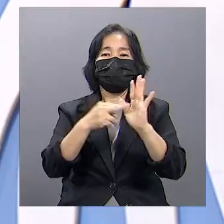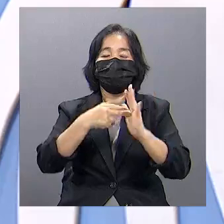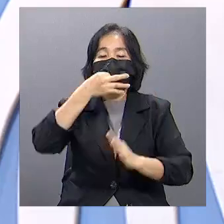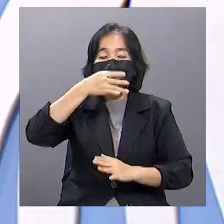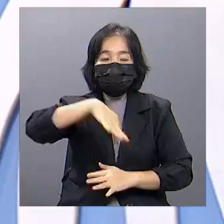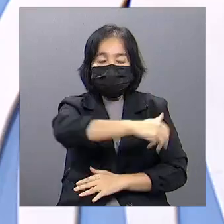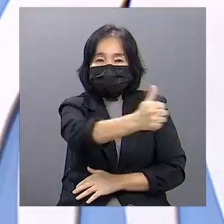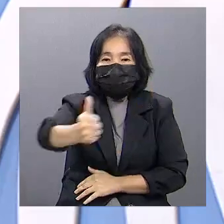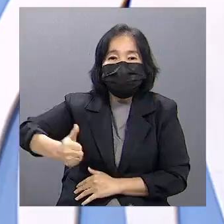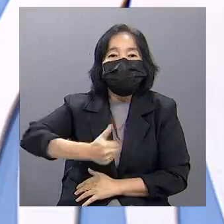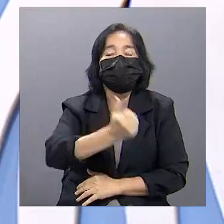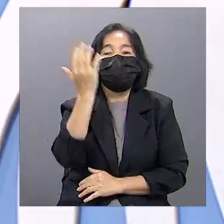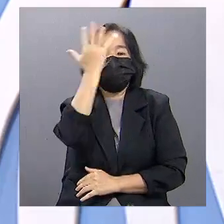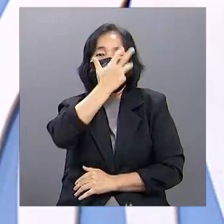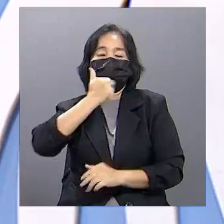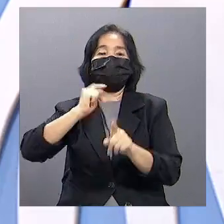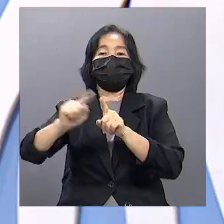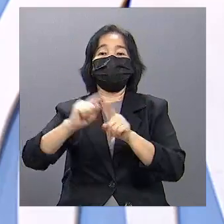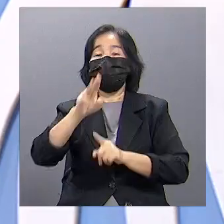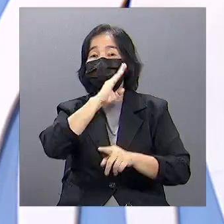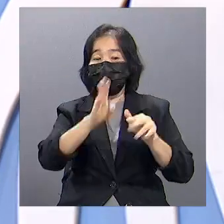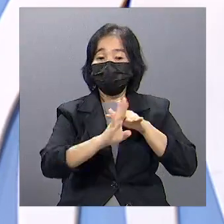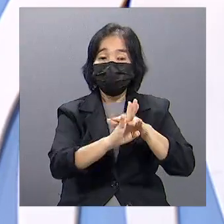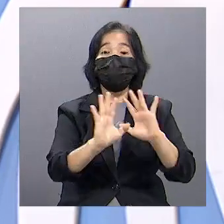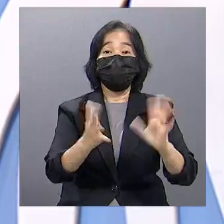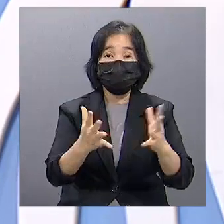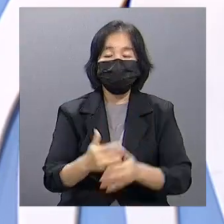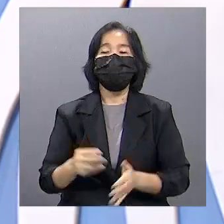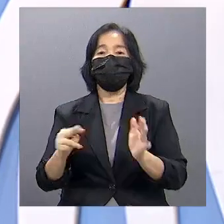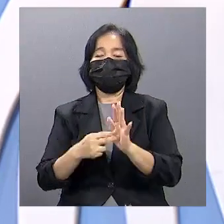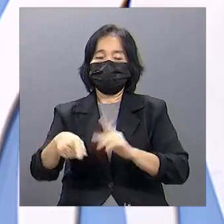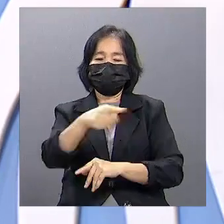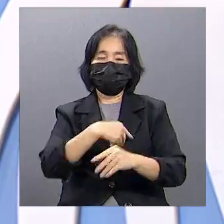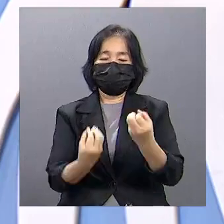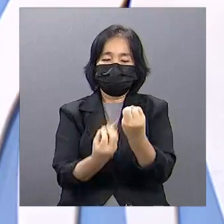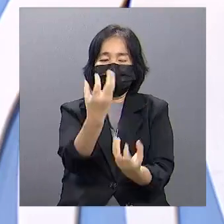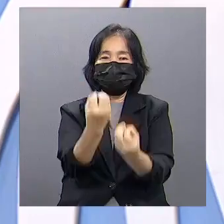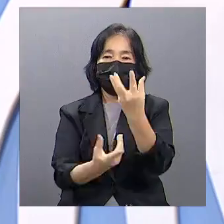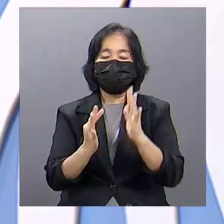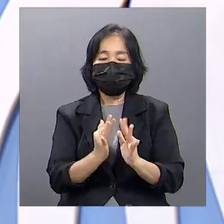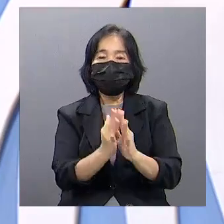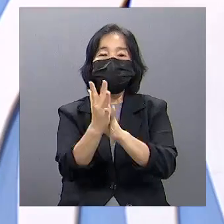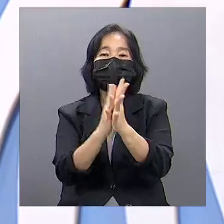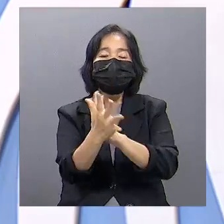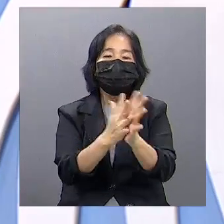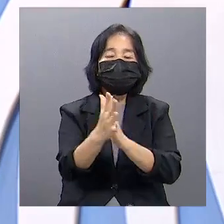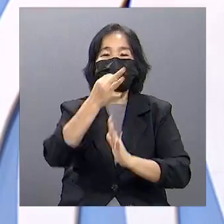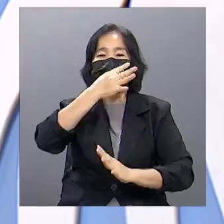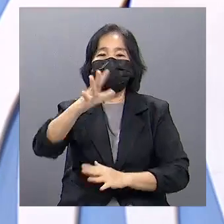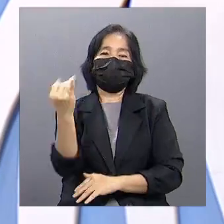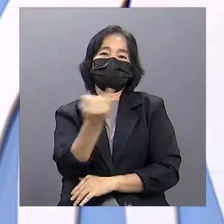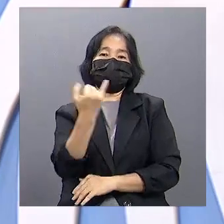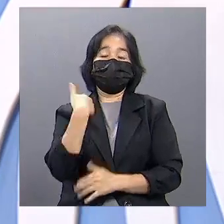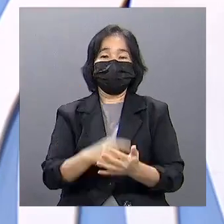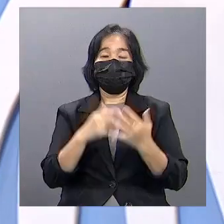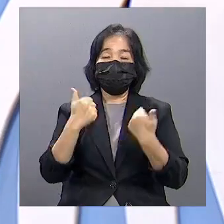ในท้องทะเลไม่ให้ส่งผลกระทบต่อระบบของห่วงโซ่อาหารระบบนิเวศทางทะเลนั่นเองค่ะและการประกาศใช้กฎหมายในการคุ้มคร